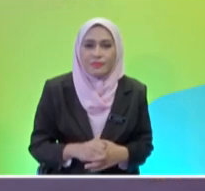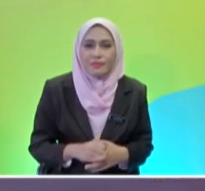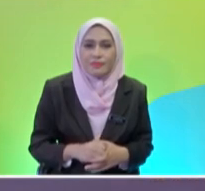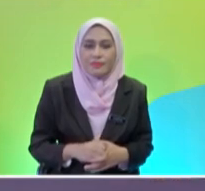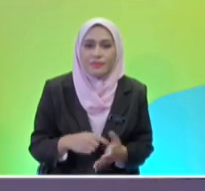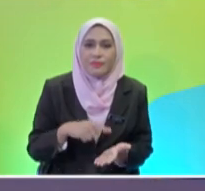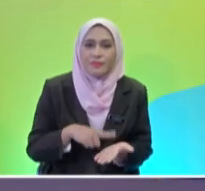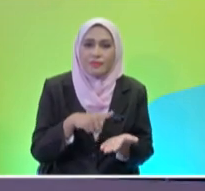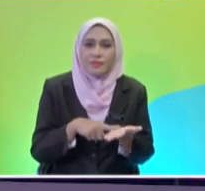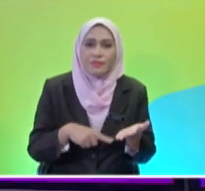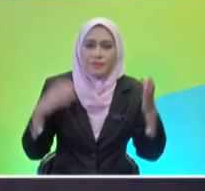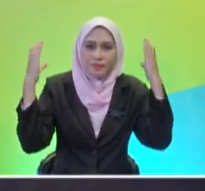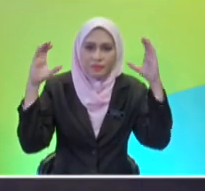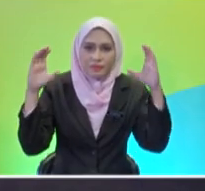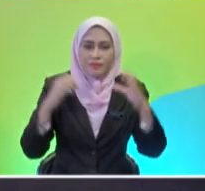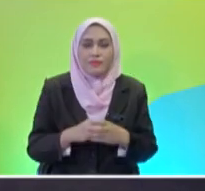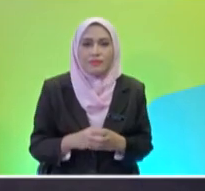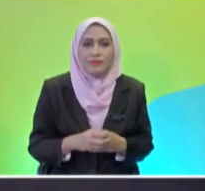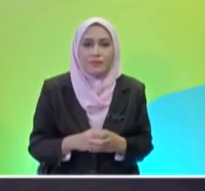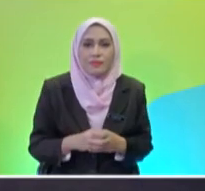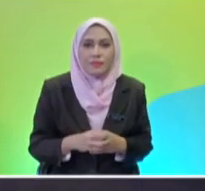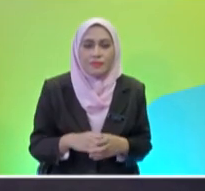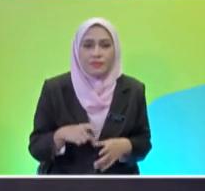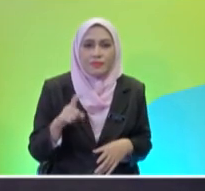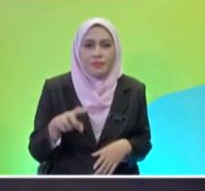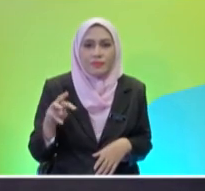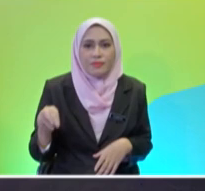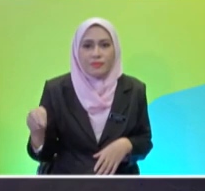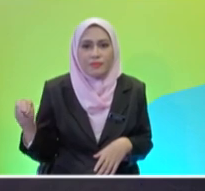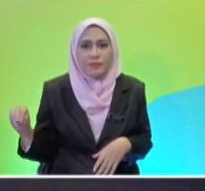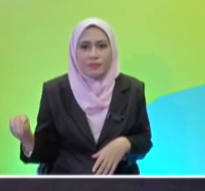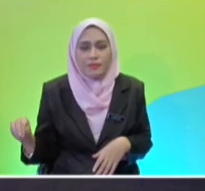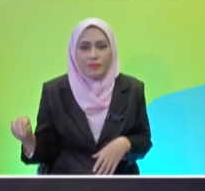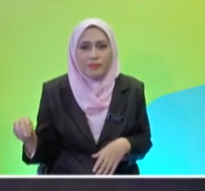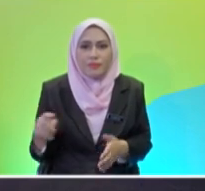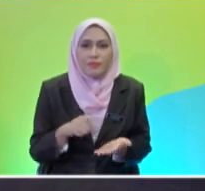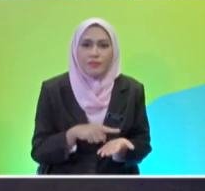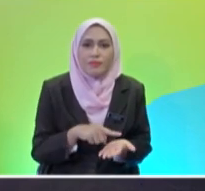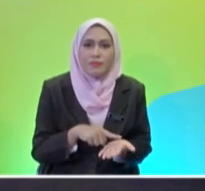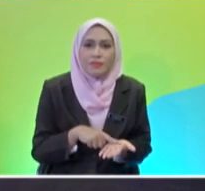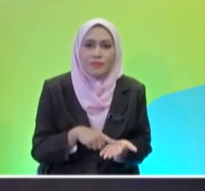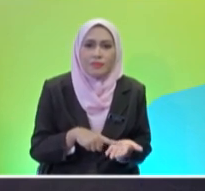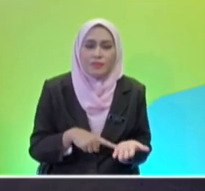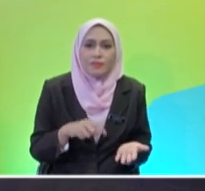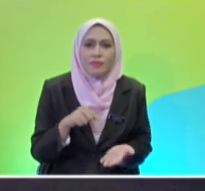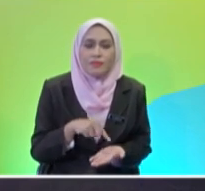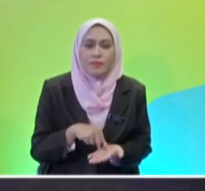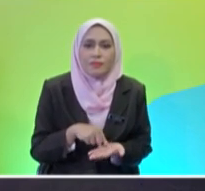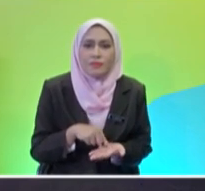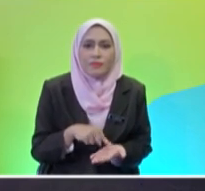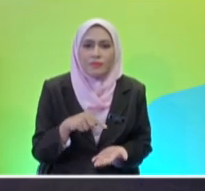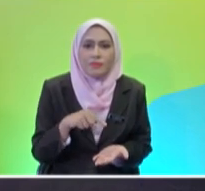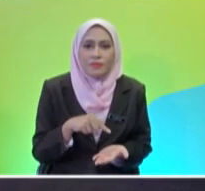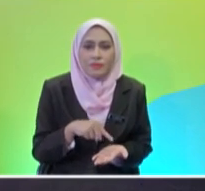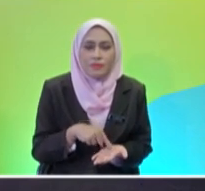Ini apa cikgu? Mesti murid-murid cikgu ramai yang tertanya-tanya apakah ini.